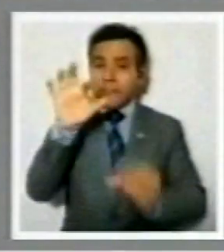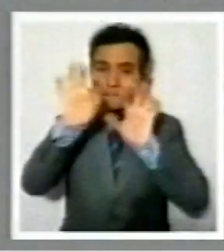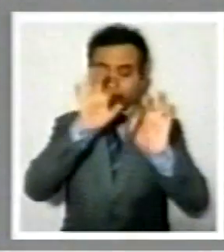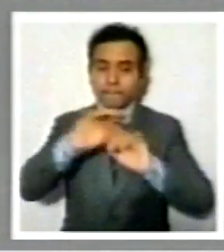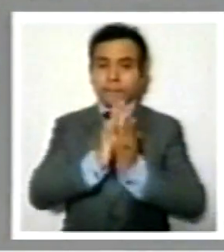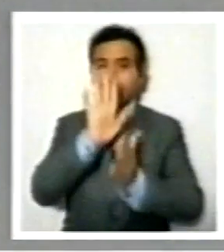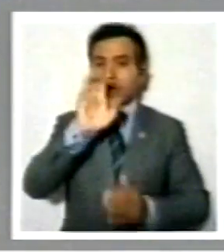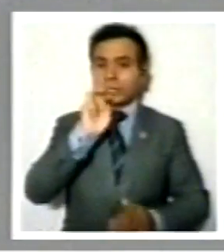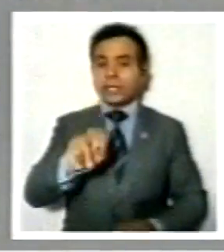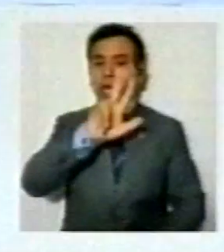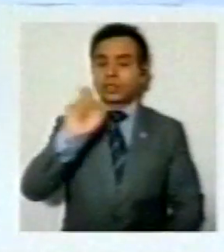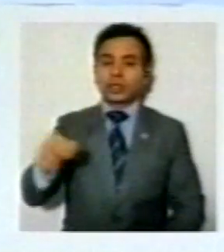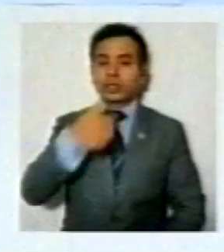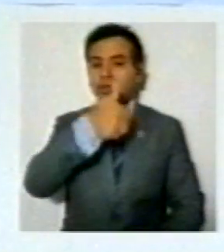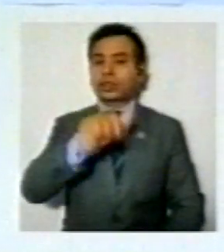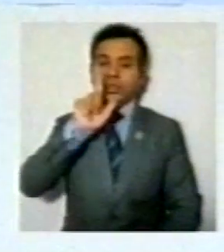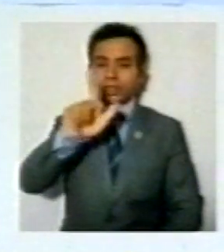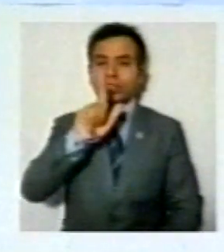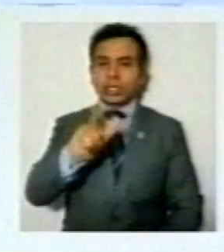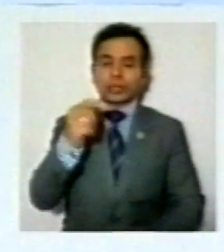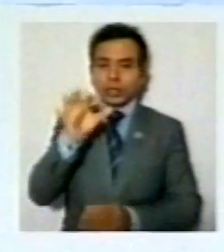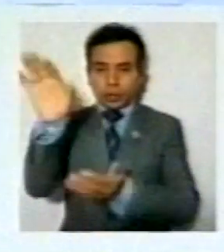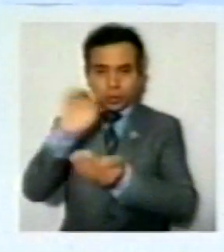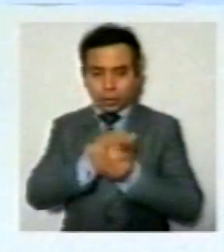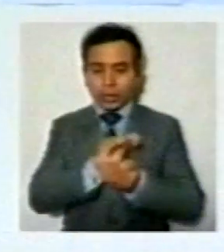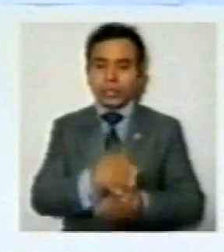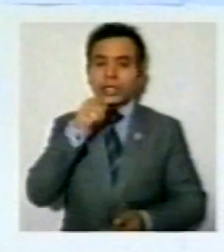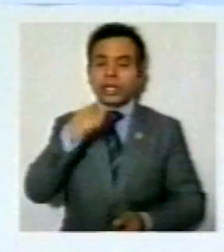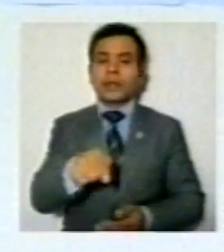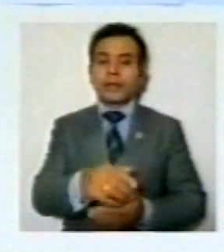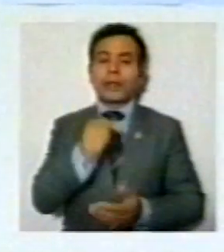গত 24 ঘন্টায় নমুনা পরীক্ষা হয়েছে